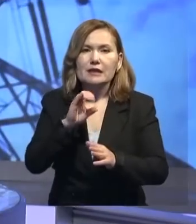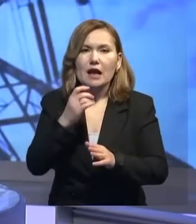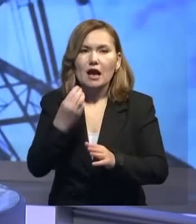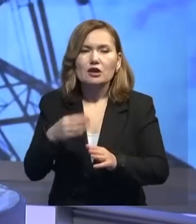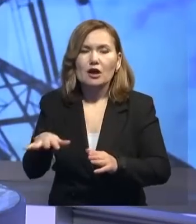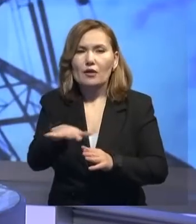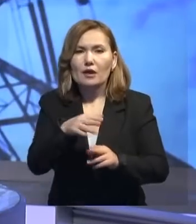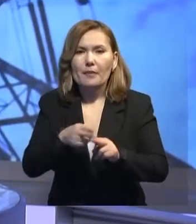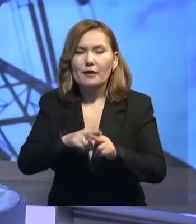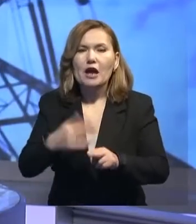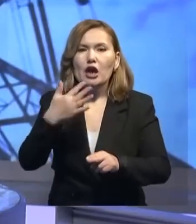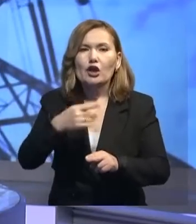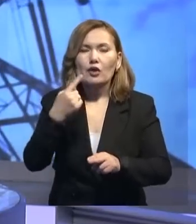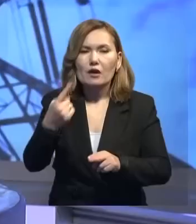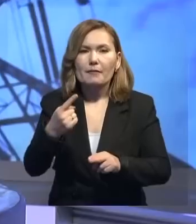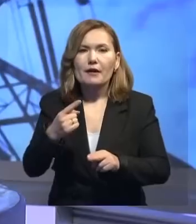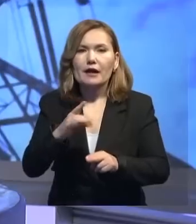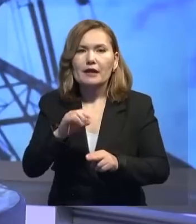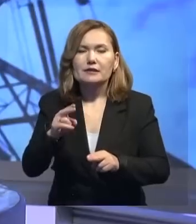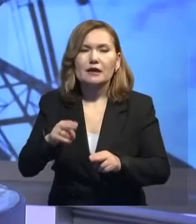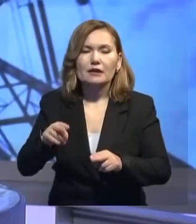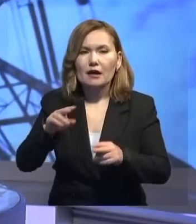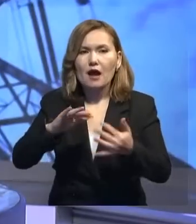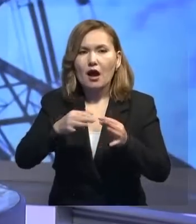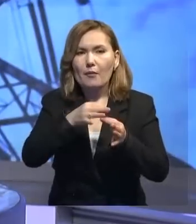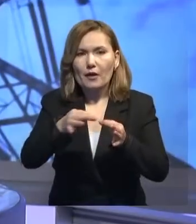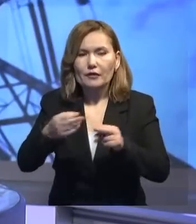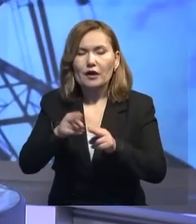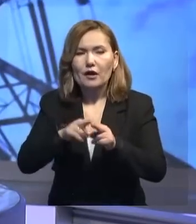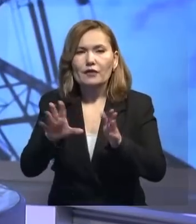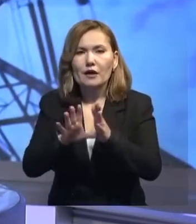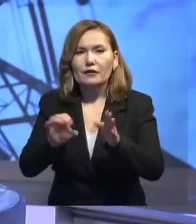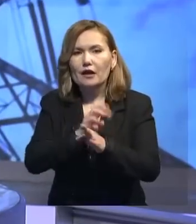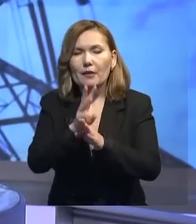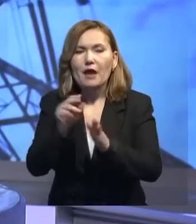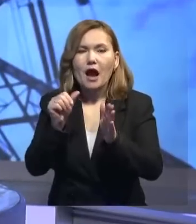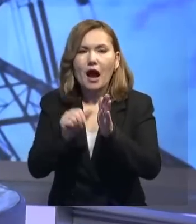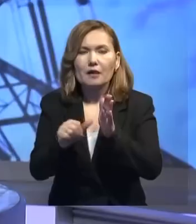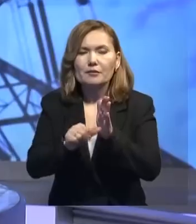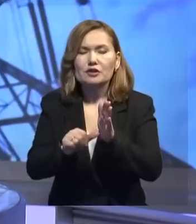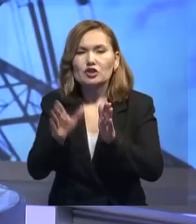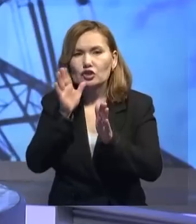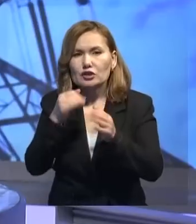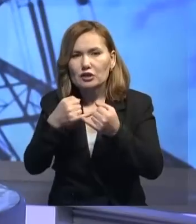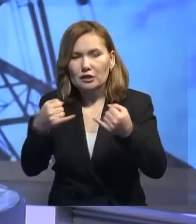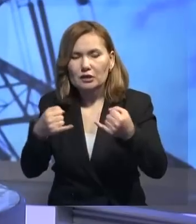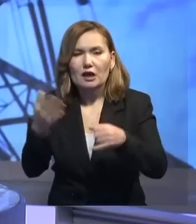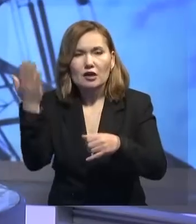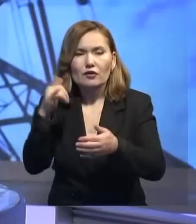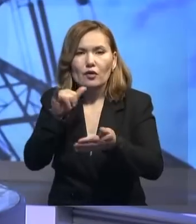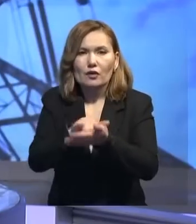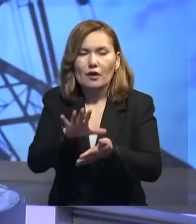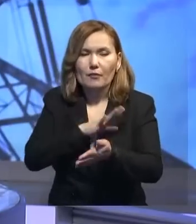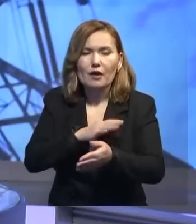Ердәуіт және 51-ші разъезд елді мекендеріне жарық еткен ғасырдың 60-шы жылдары тартылған. Көп жылдан бері жөндеу